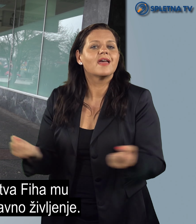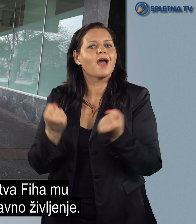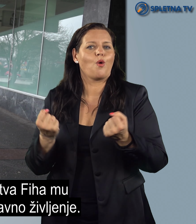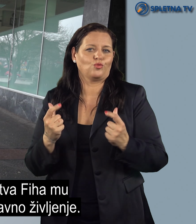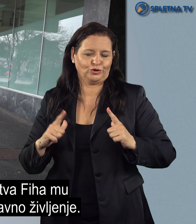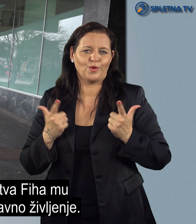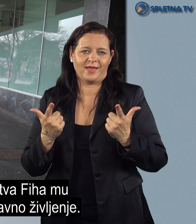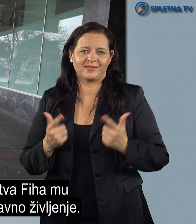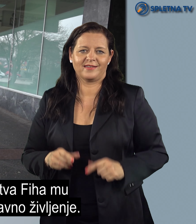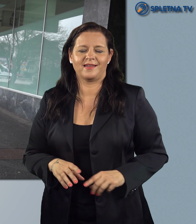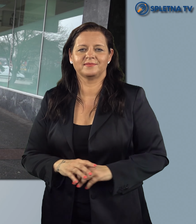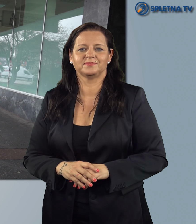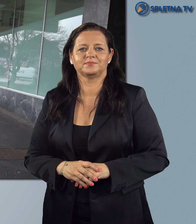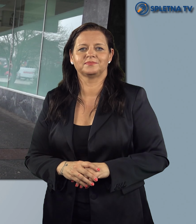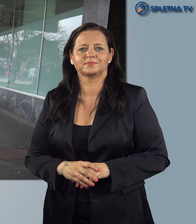dejavno življenje.